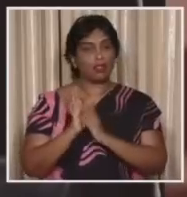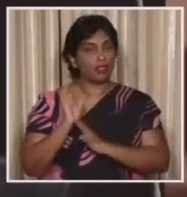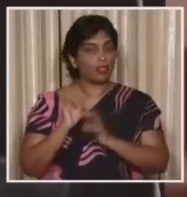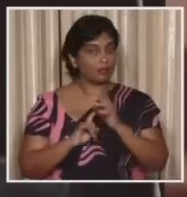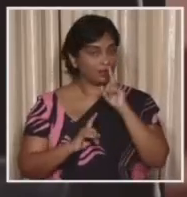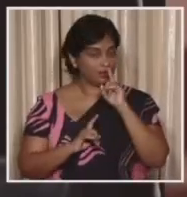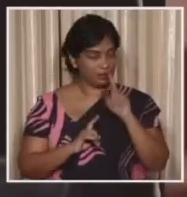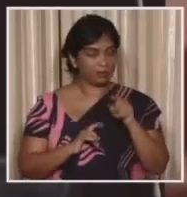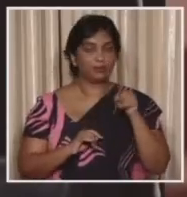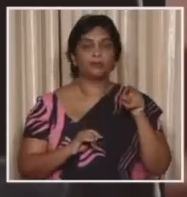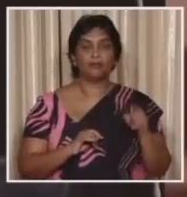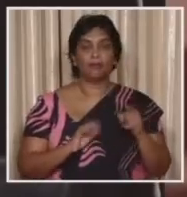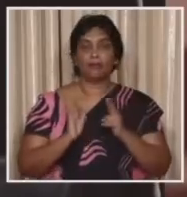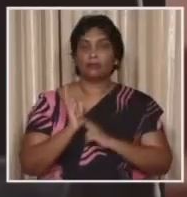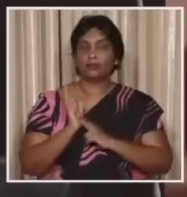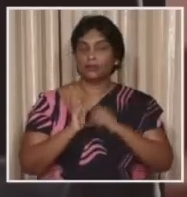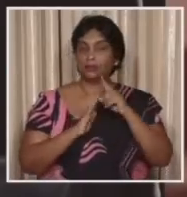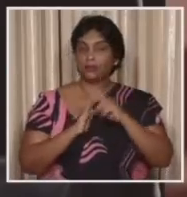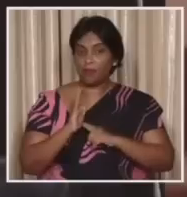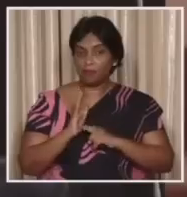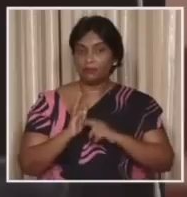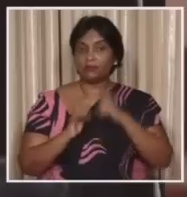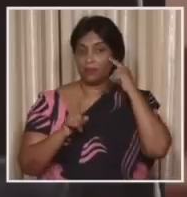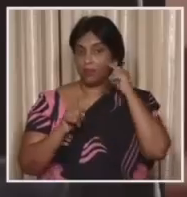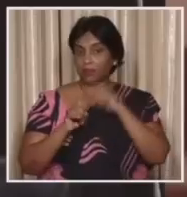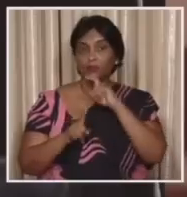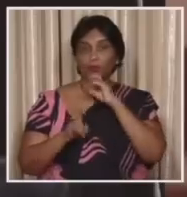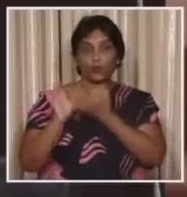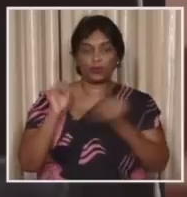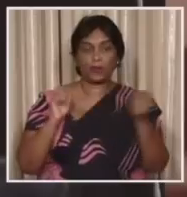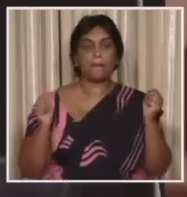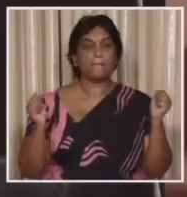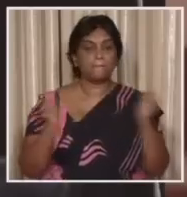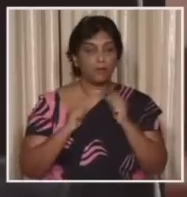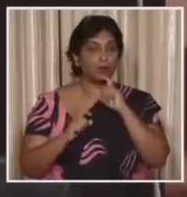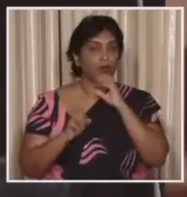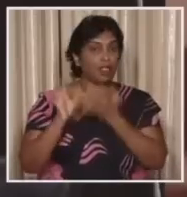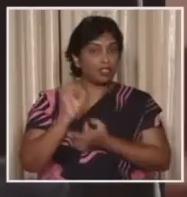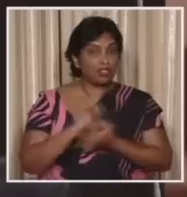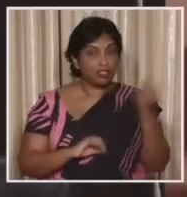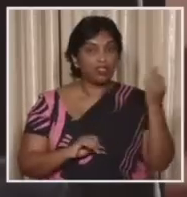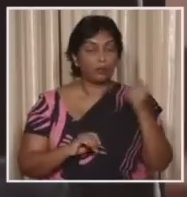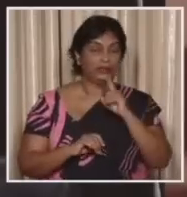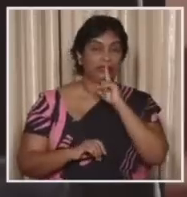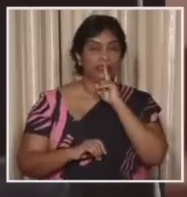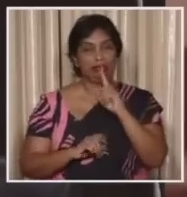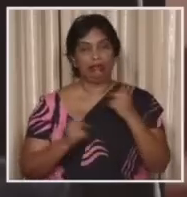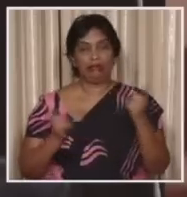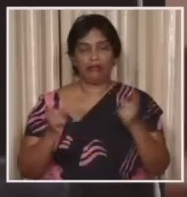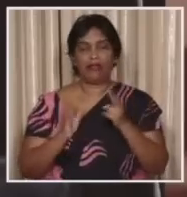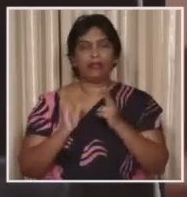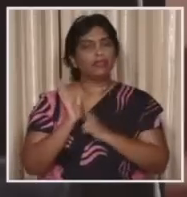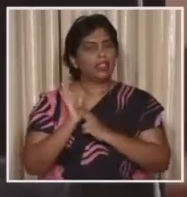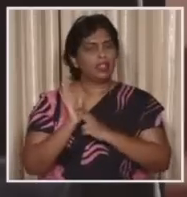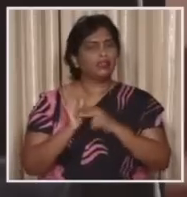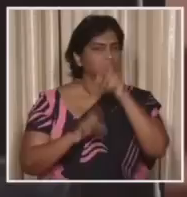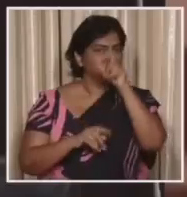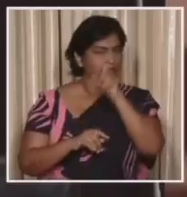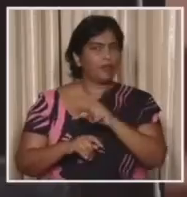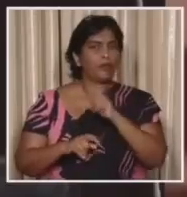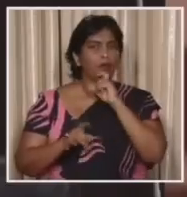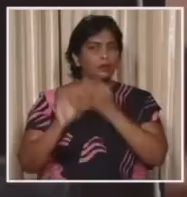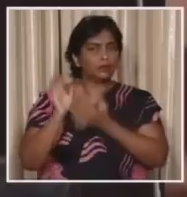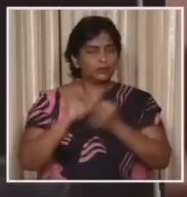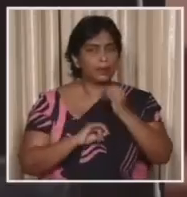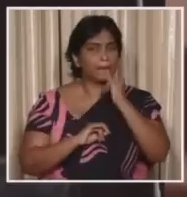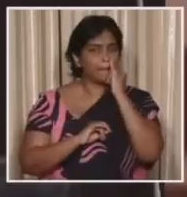කිව්වා නිලාන්ත ජයවර්ධනව නඩු දාන්න බයයි. නඩු දැම්මොත් එතනදි කියයි කියලා. නිලන්ත ජයවර්ධනට නඩුවක්